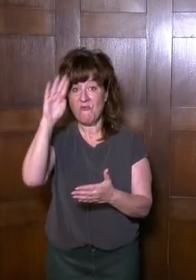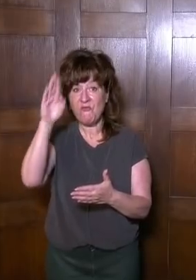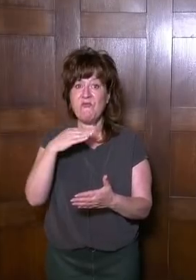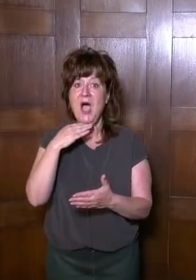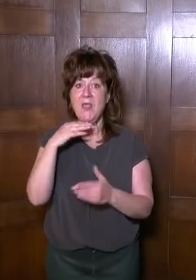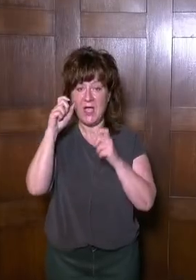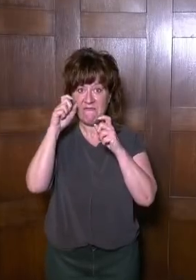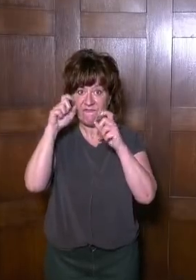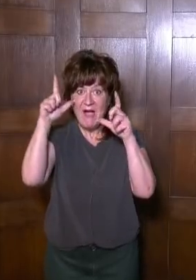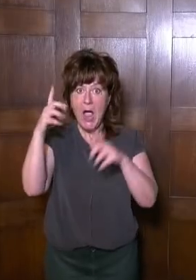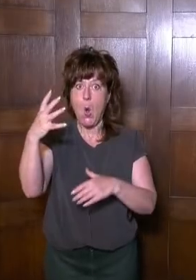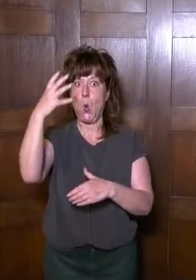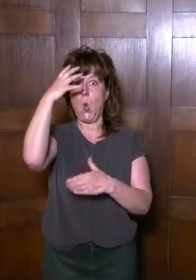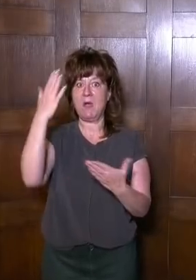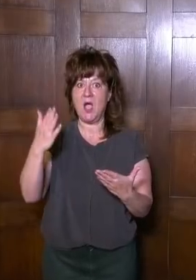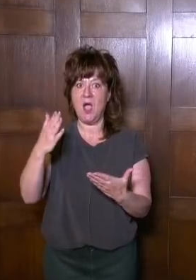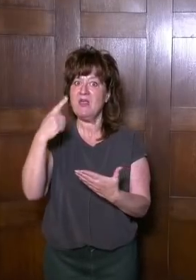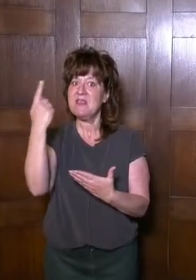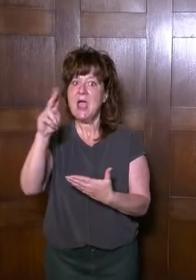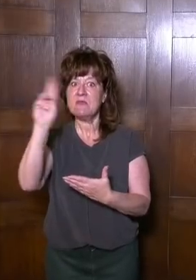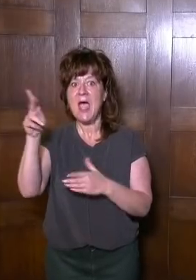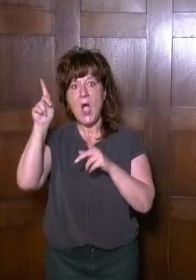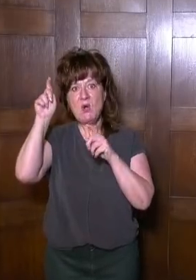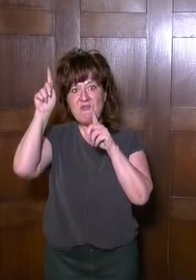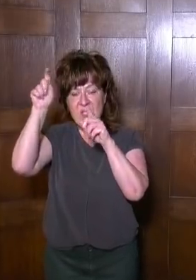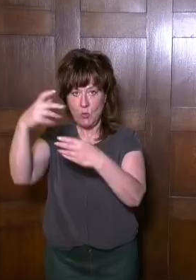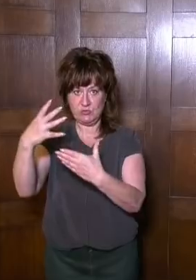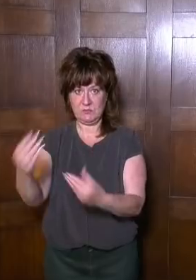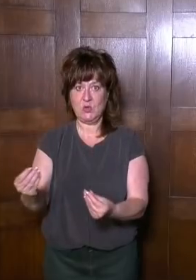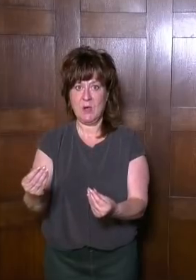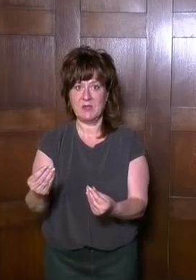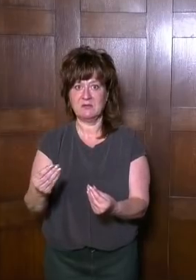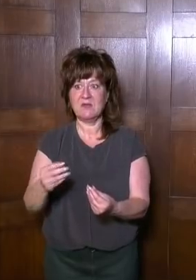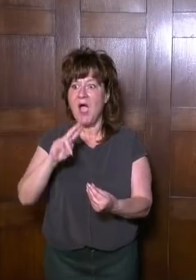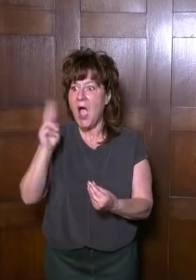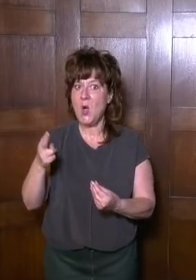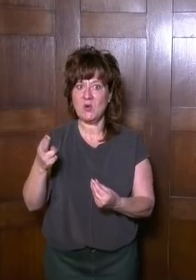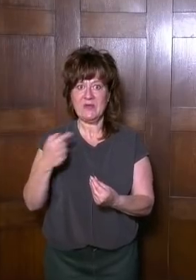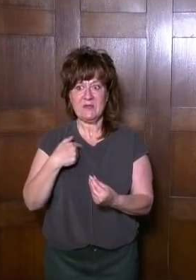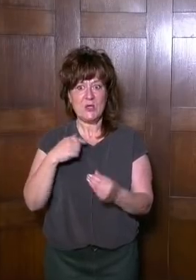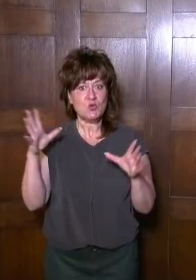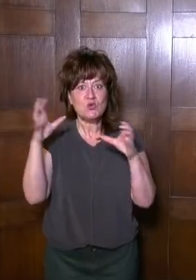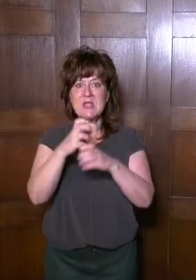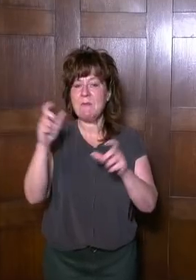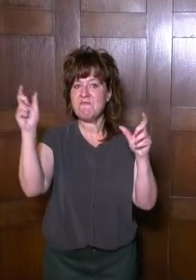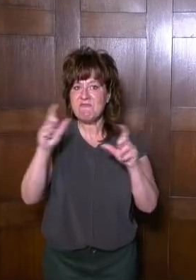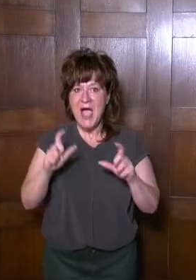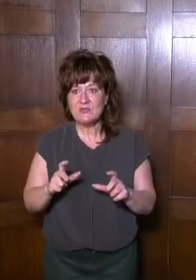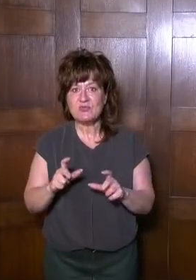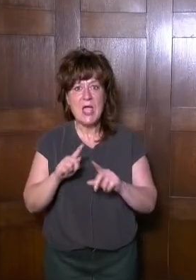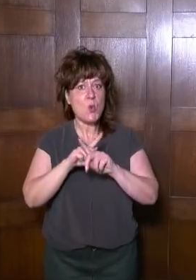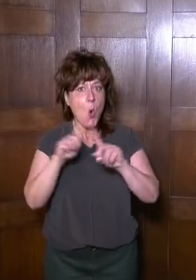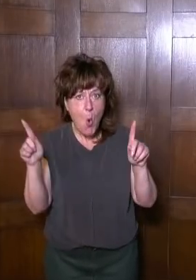das Virus bekommen, also es ist nicht so, dass das uns auch bei dem Gesamten, was wir veranstaltet haben, unberührt gelassen